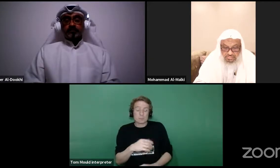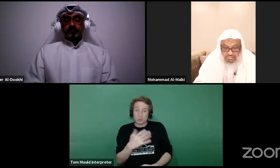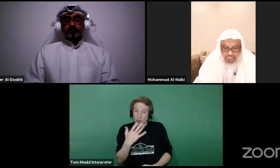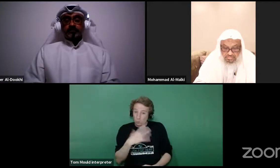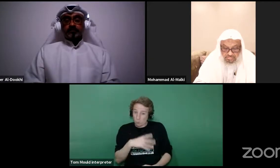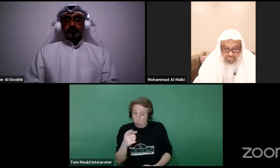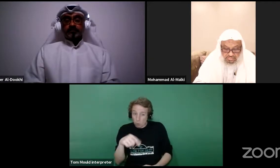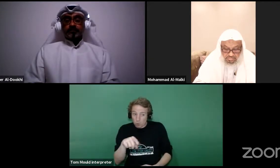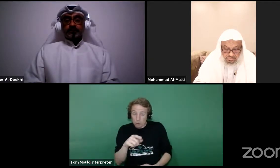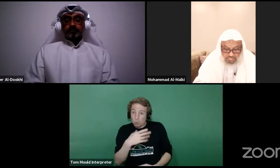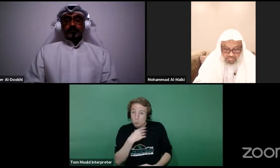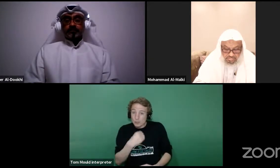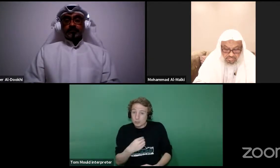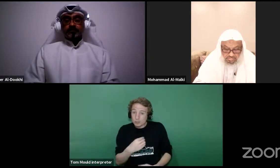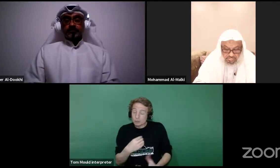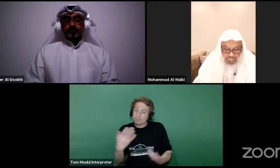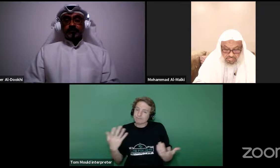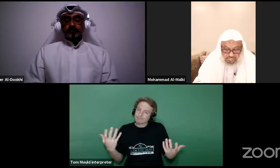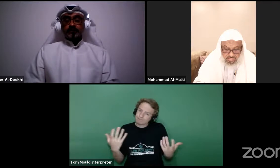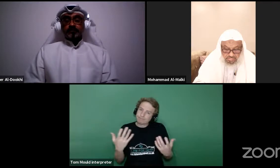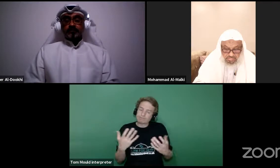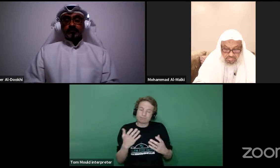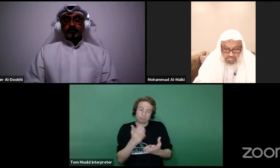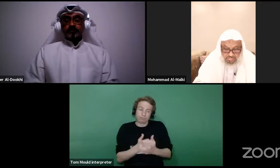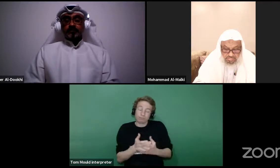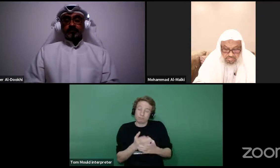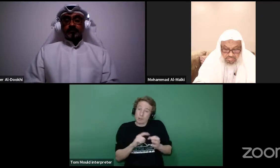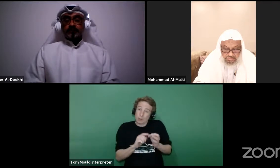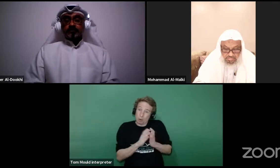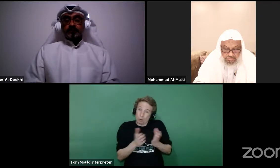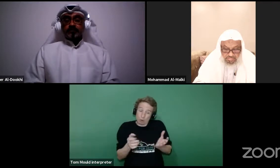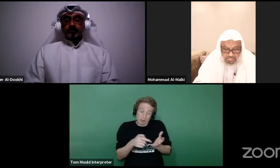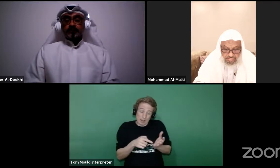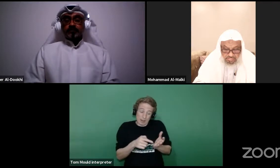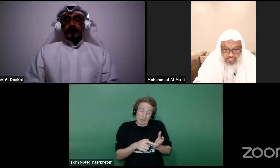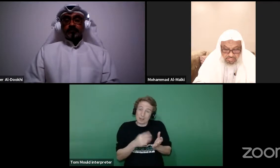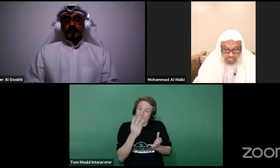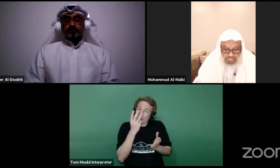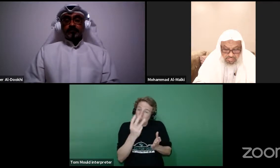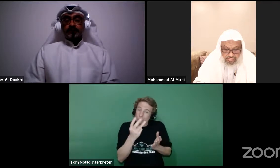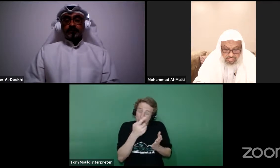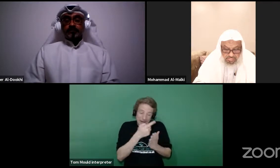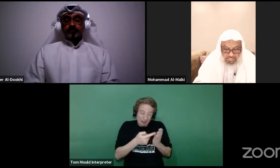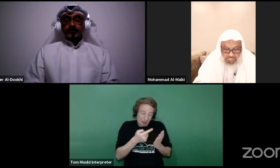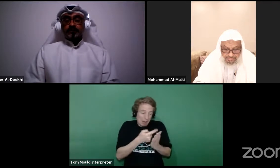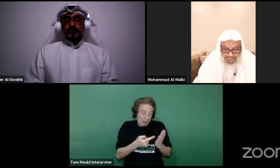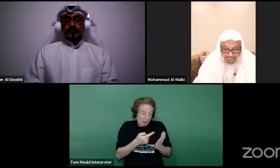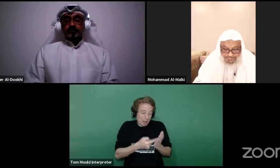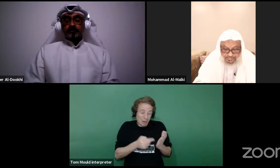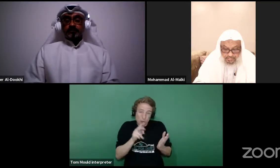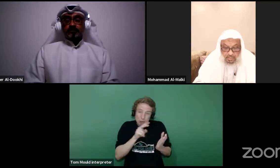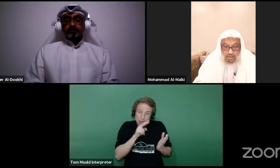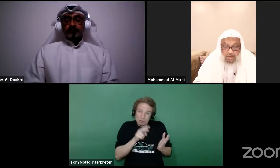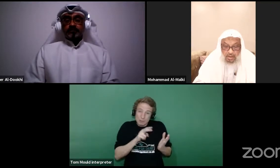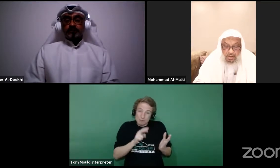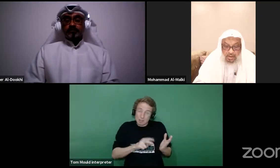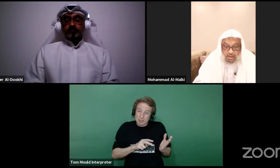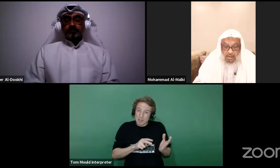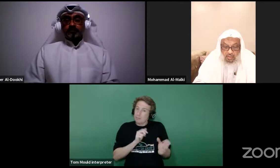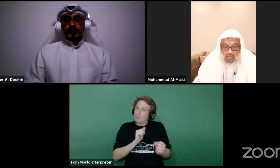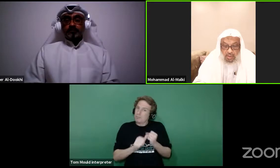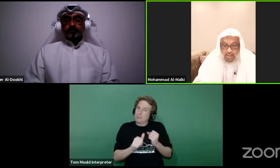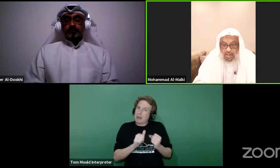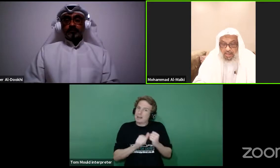3 verses of the Quran that you recite are better for you than 3 of these valuable camels.